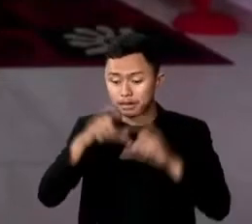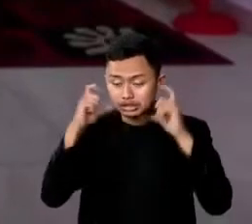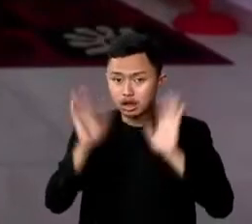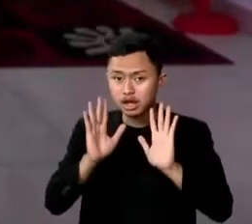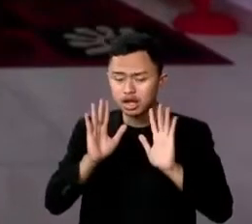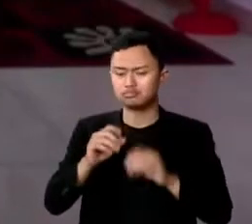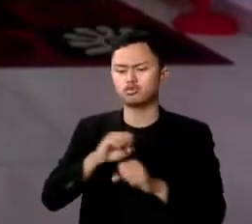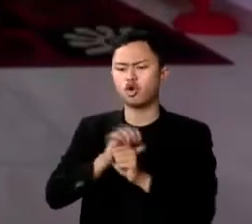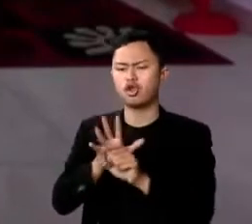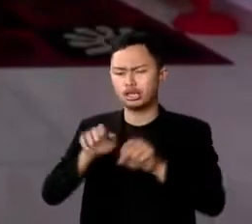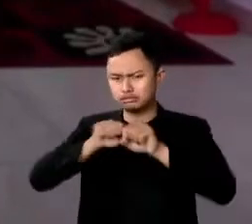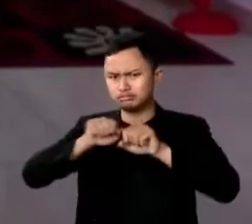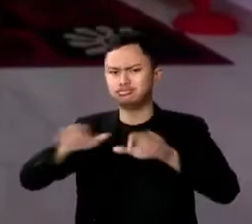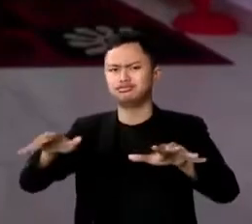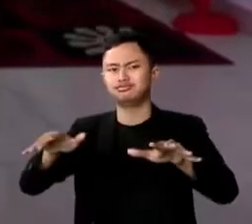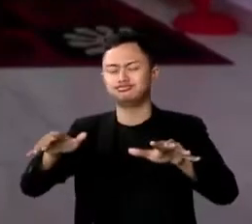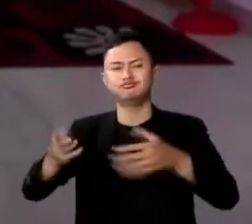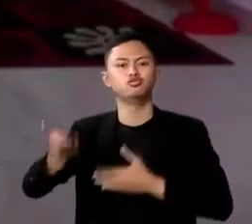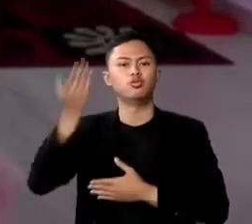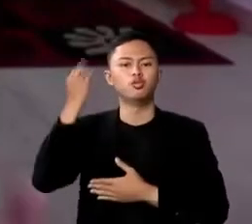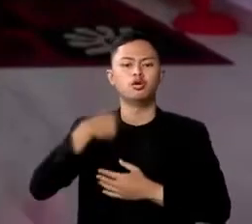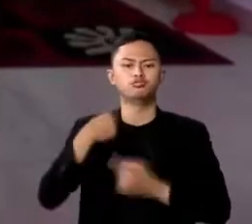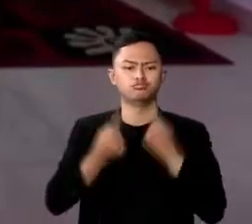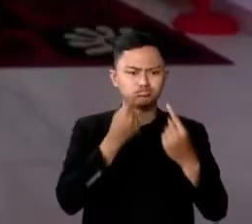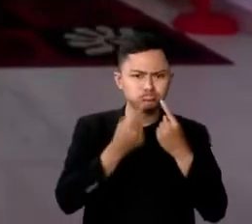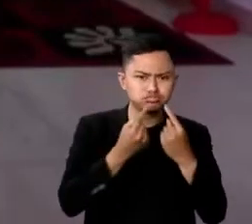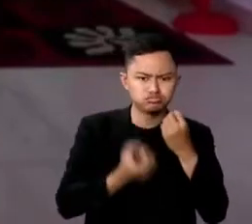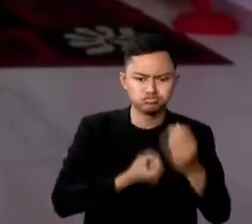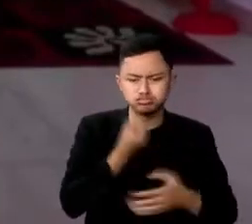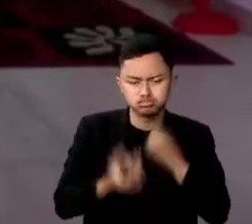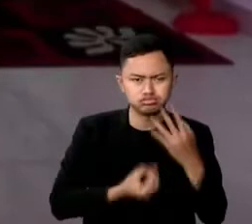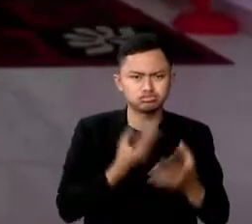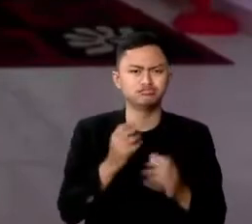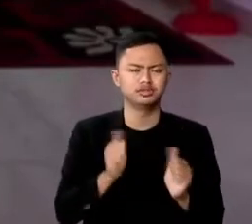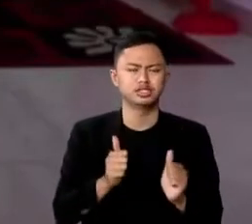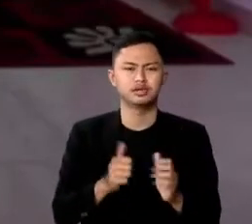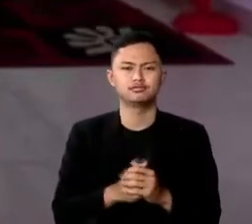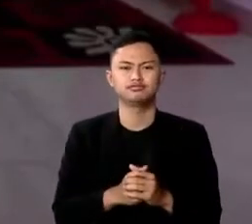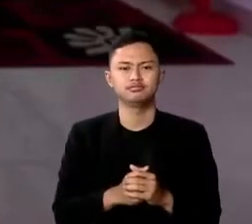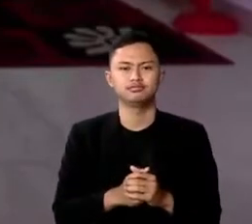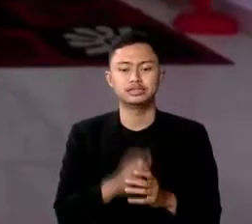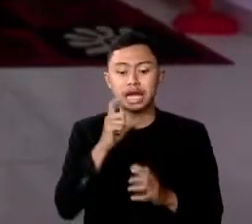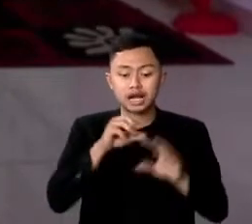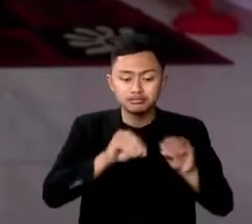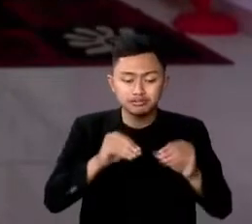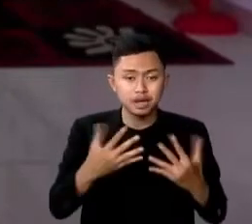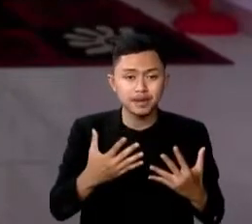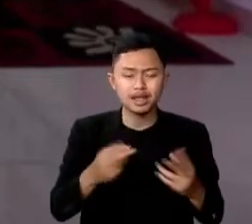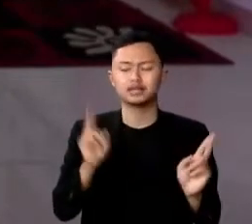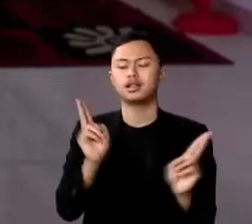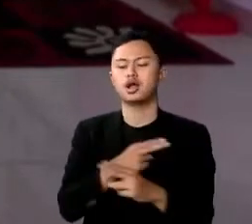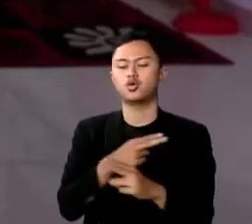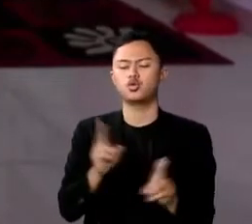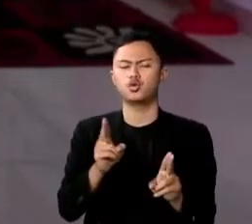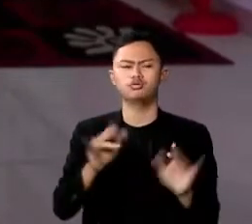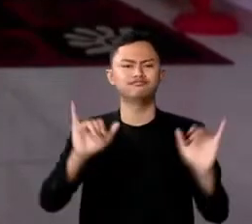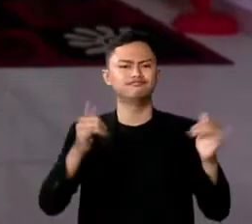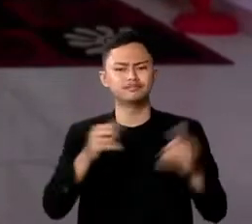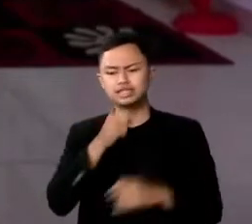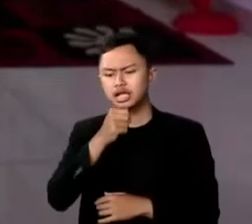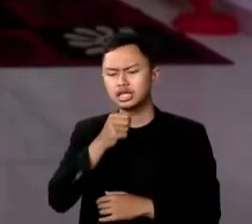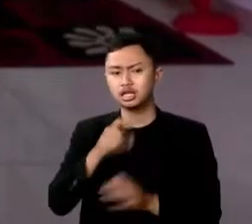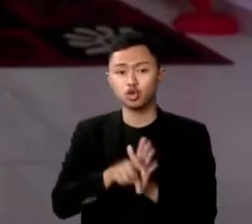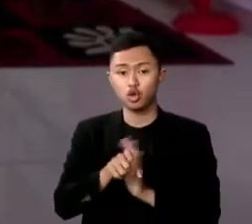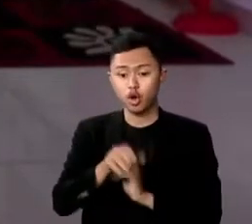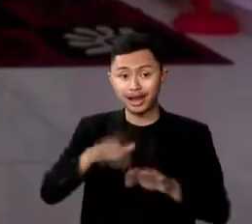nah ini virus korona juga sampai dijelaskan dengan dialog yang penuh persahabatan dengan Nyanyi dengan lagu Jadi bukan yg